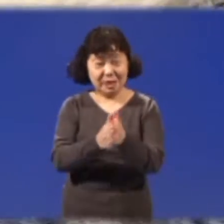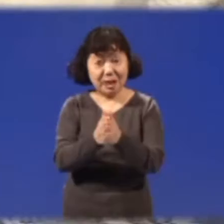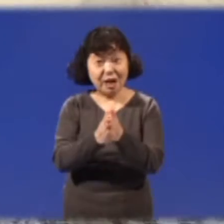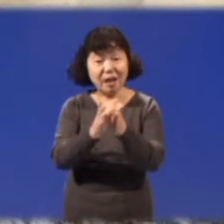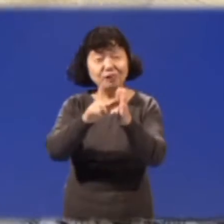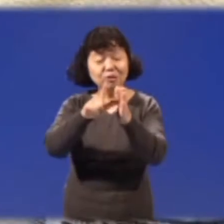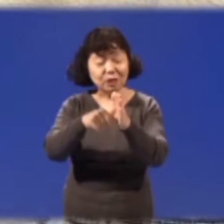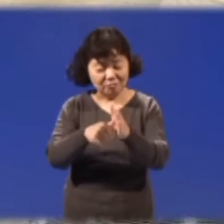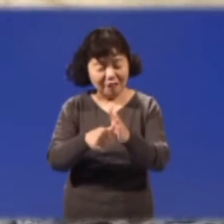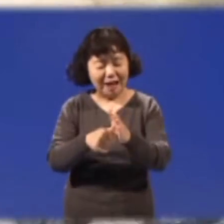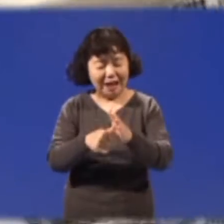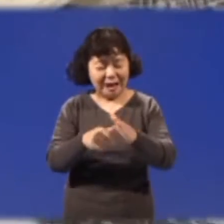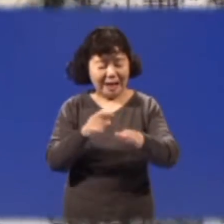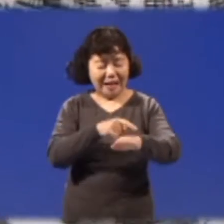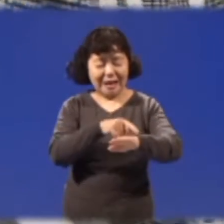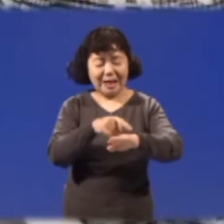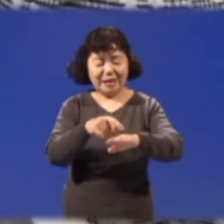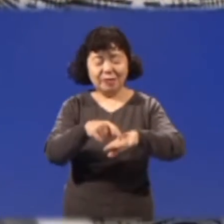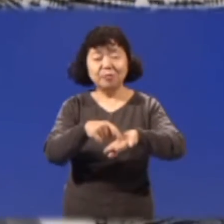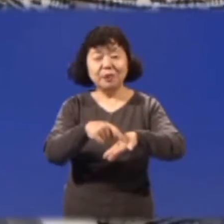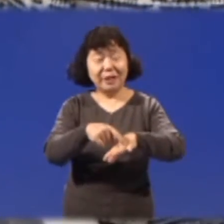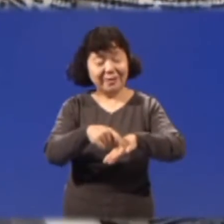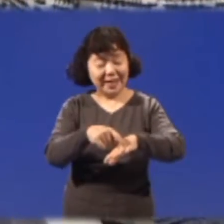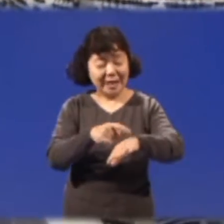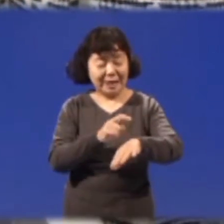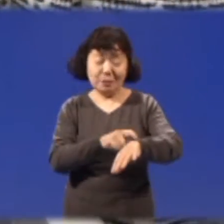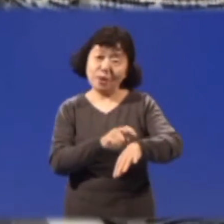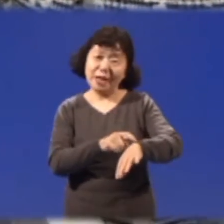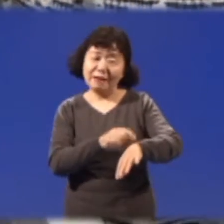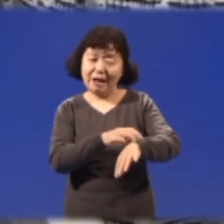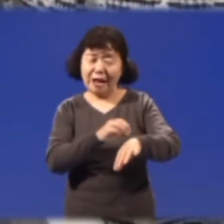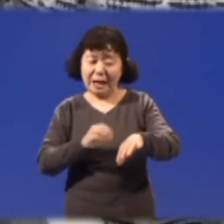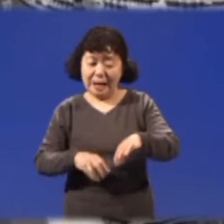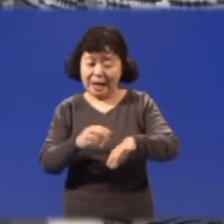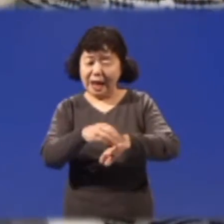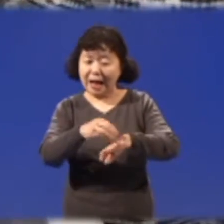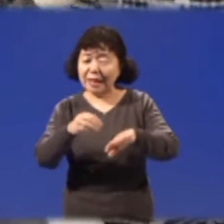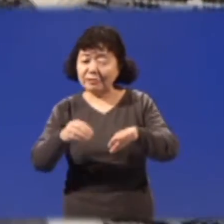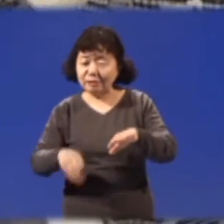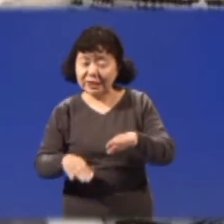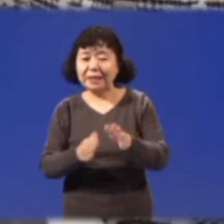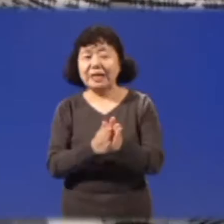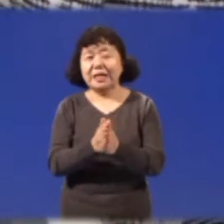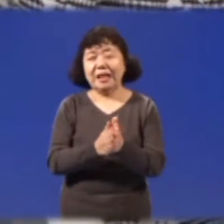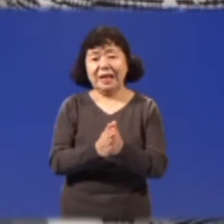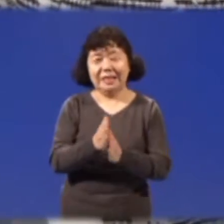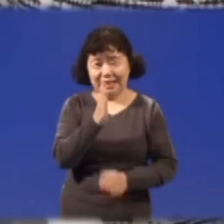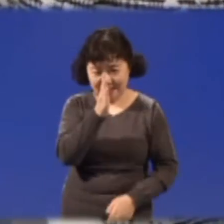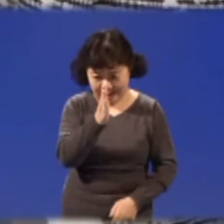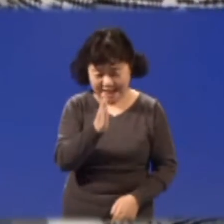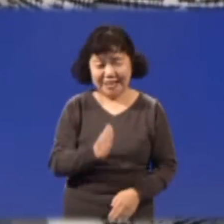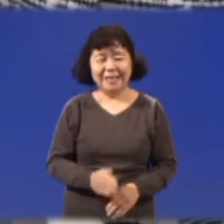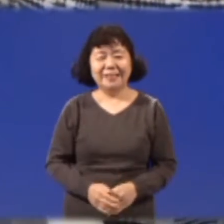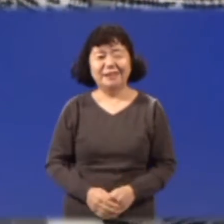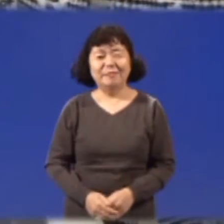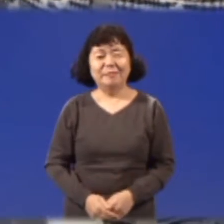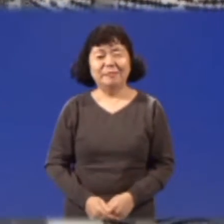手を洗うときは指輪や腕時計などアクセサリーを外してから洗いましょう。